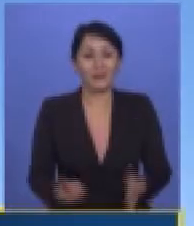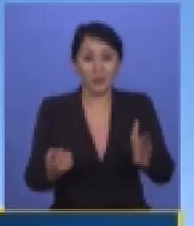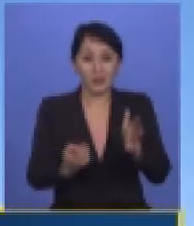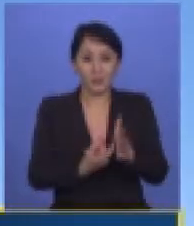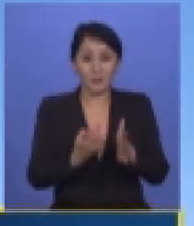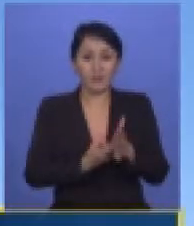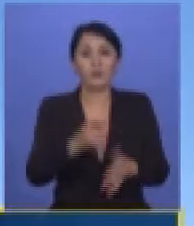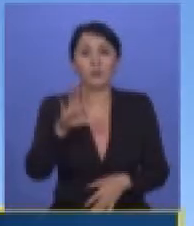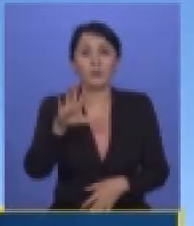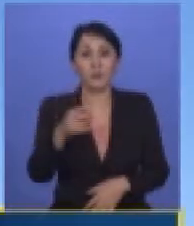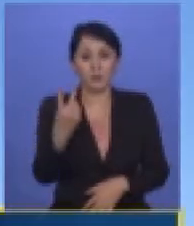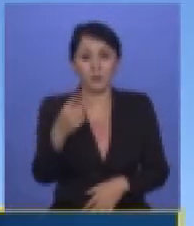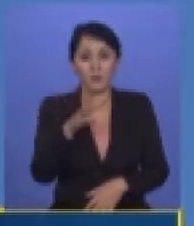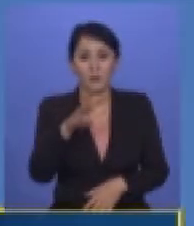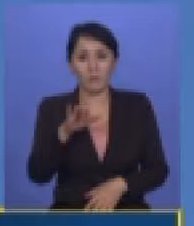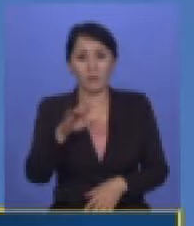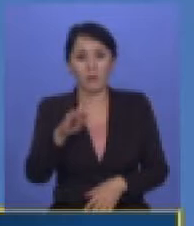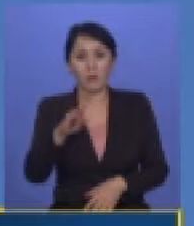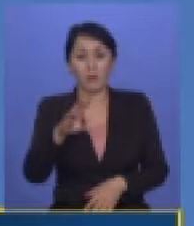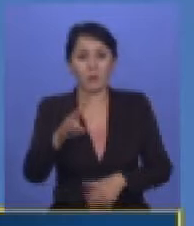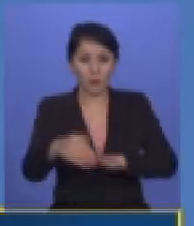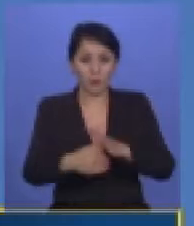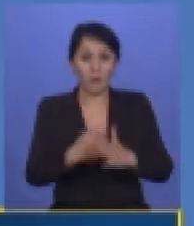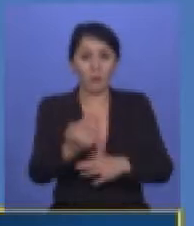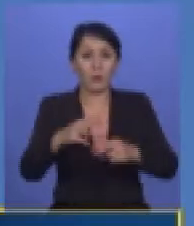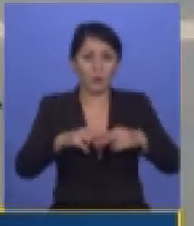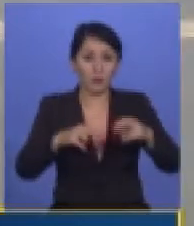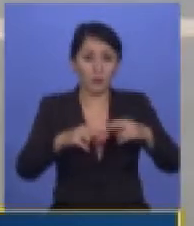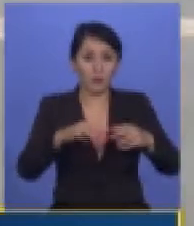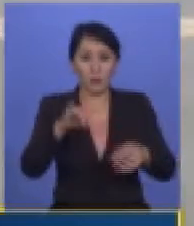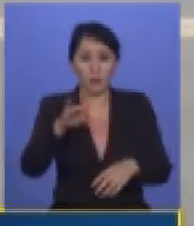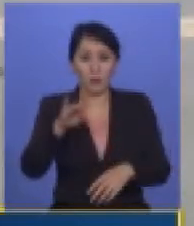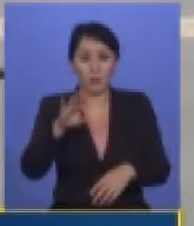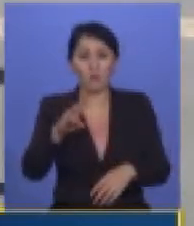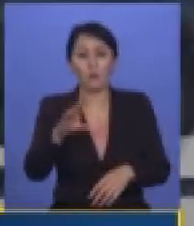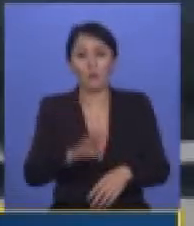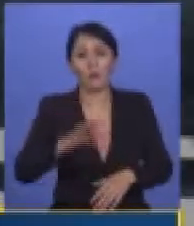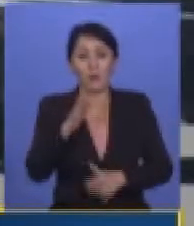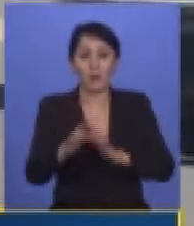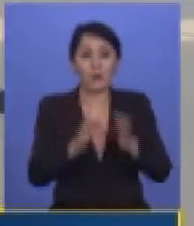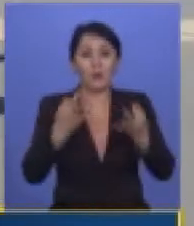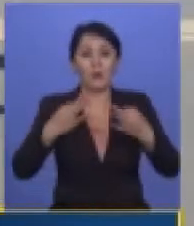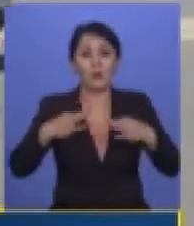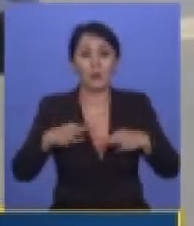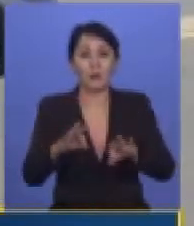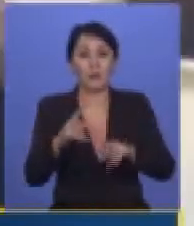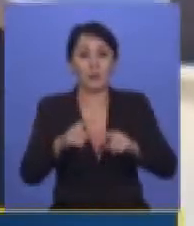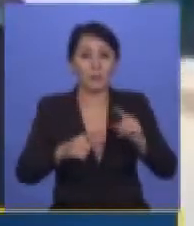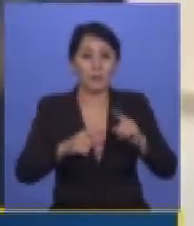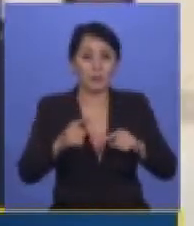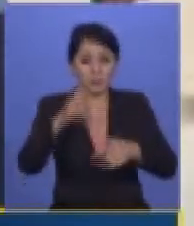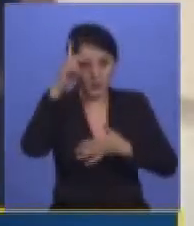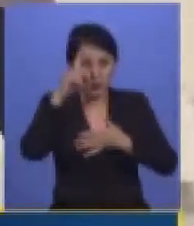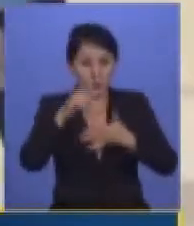Қарағандыдан 520 шақырымда жатқан Жезқазған қаласы енді жаңадан құрылған Ұлытау облысының орталығы. Дербес облыс аймақтағы ағайынға жаңа үміт